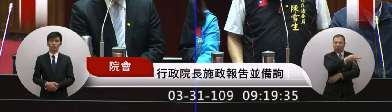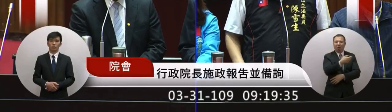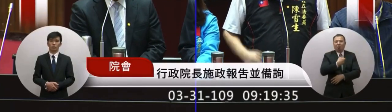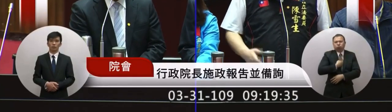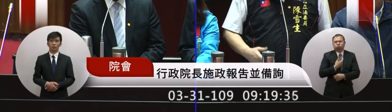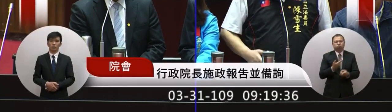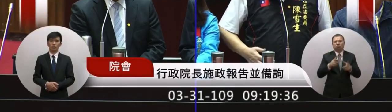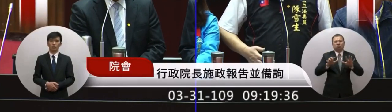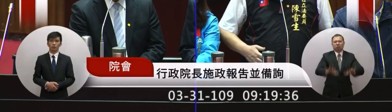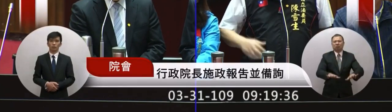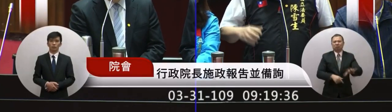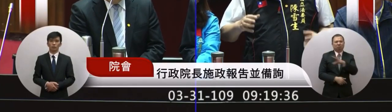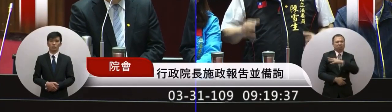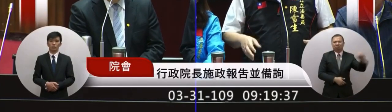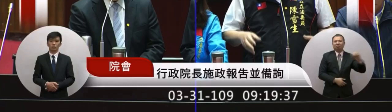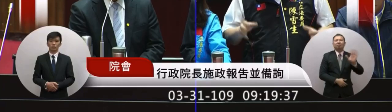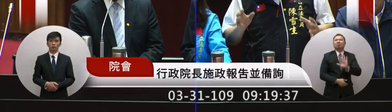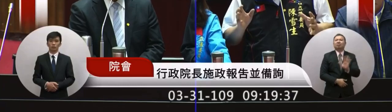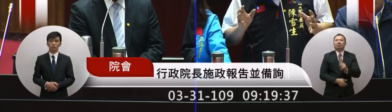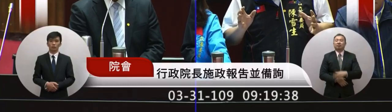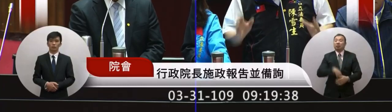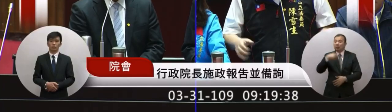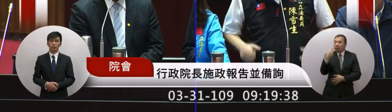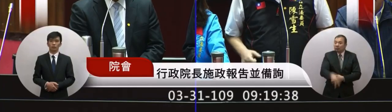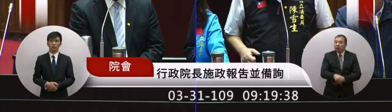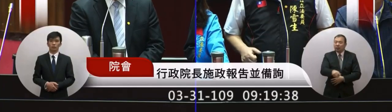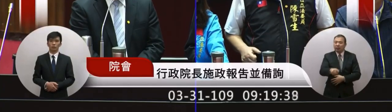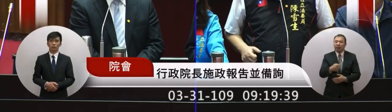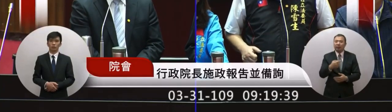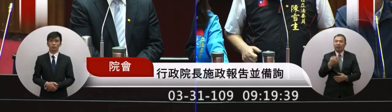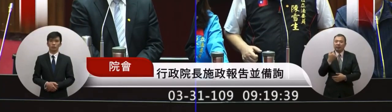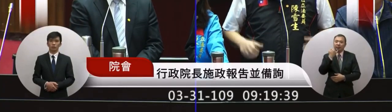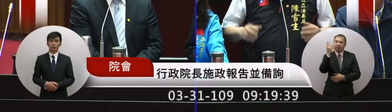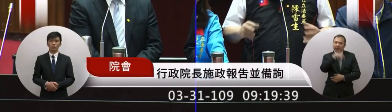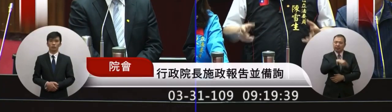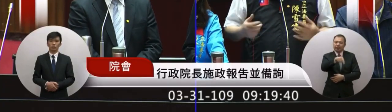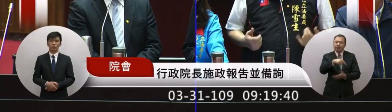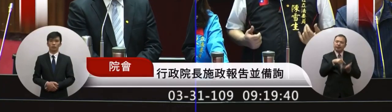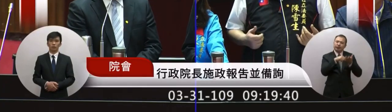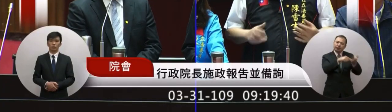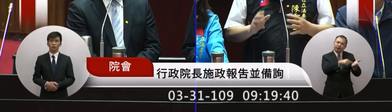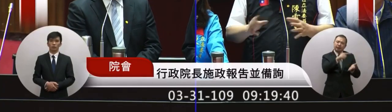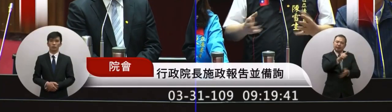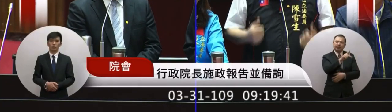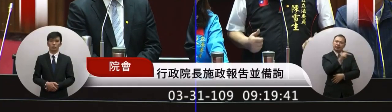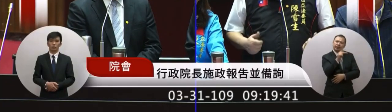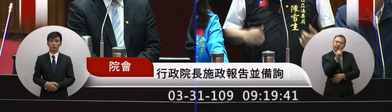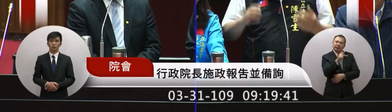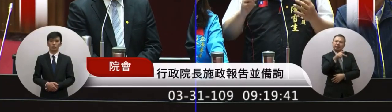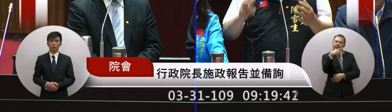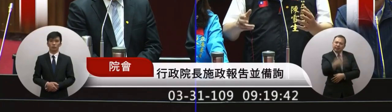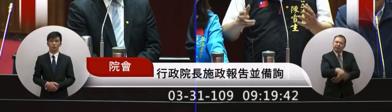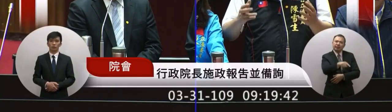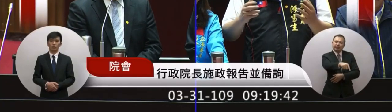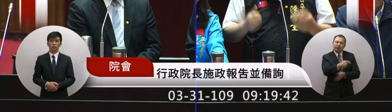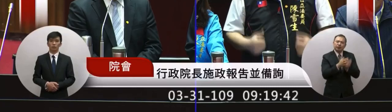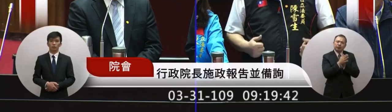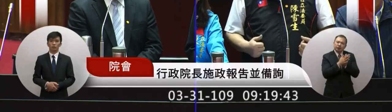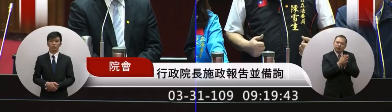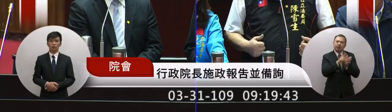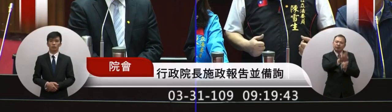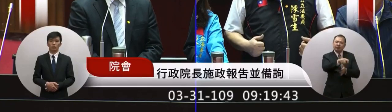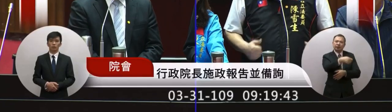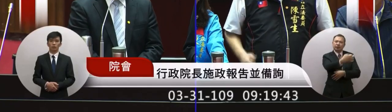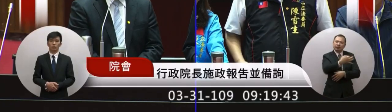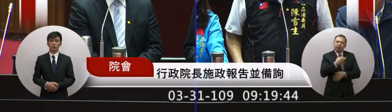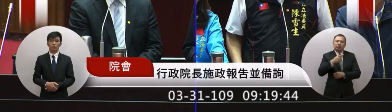要。甚至就是说，我能够再向你再借一点钱，啊，你能够借给我，我不是向你要钱，我是希望你借点钱给